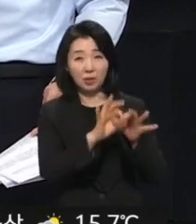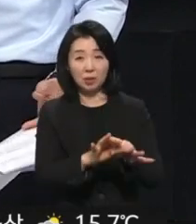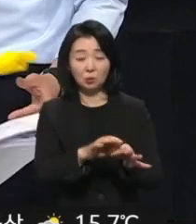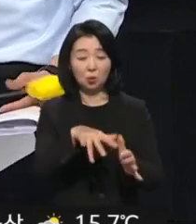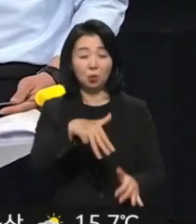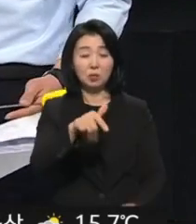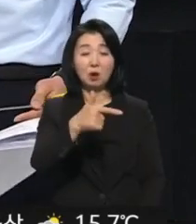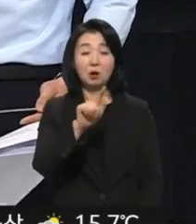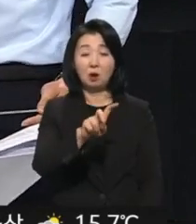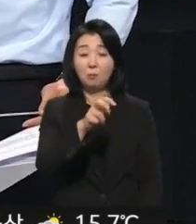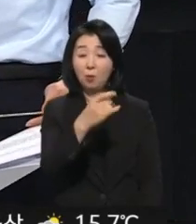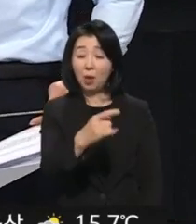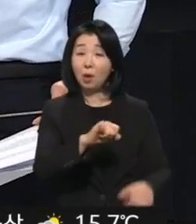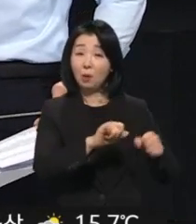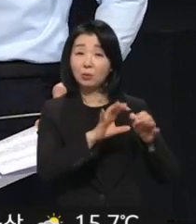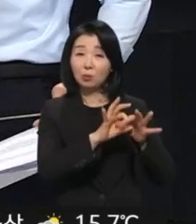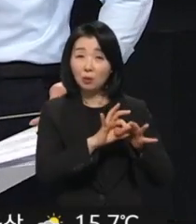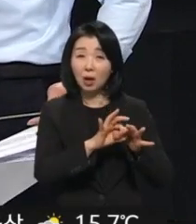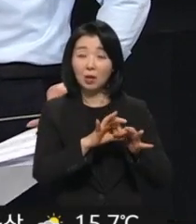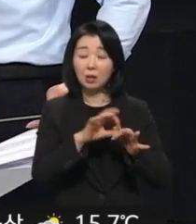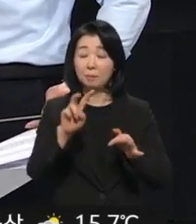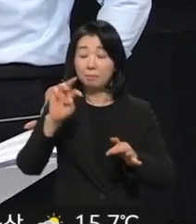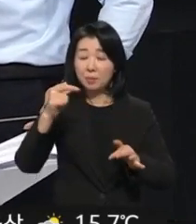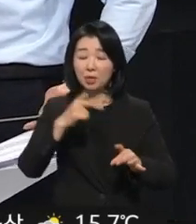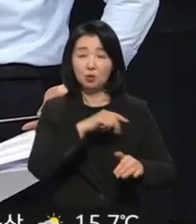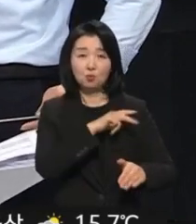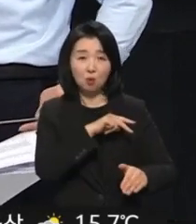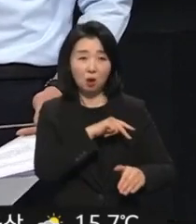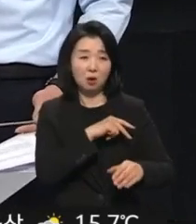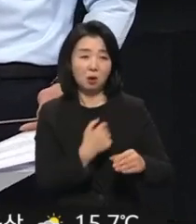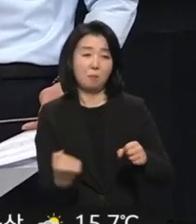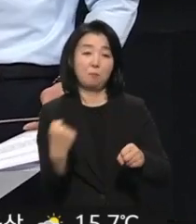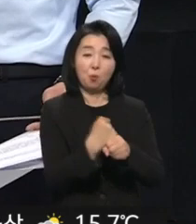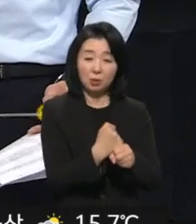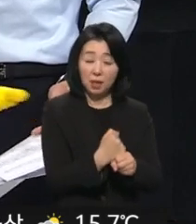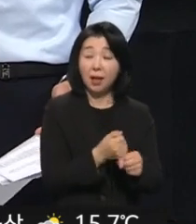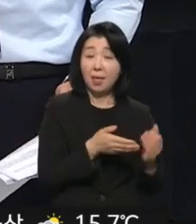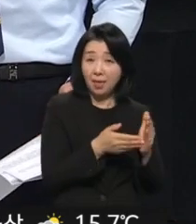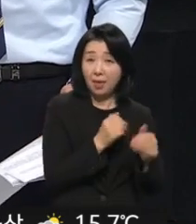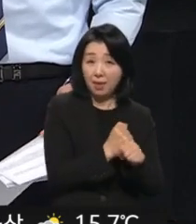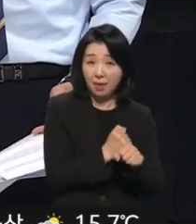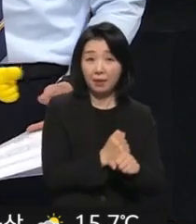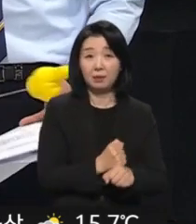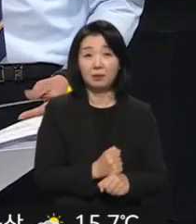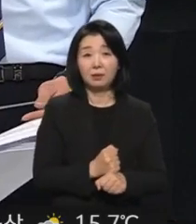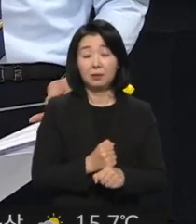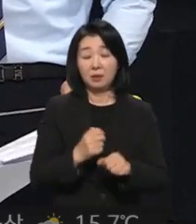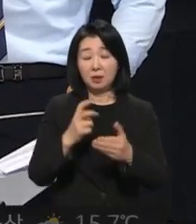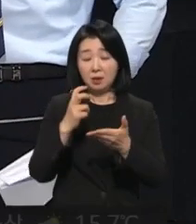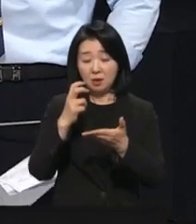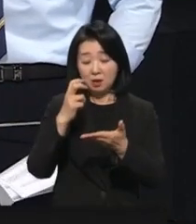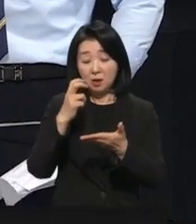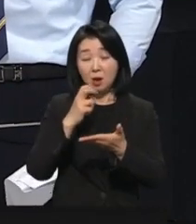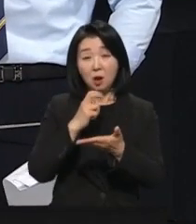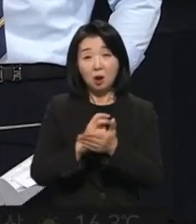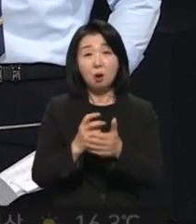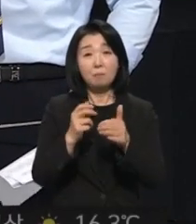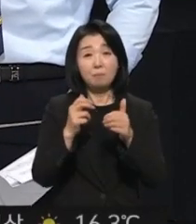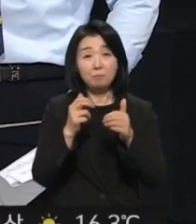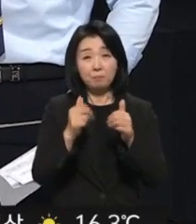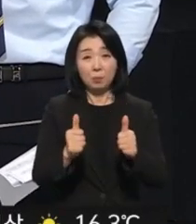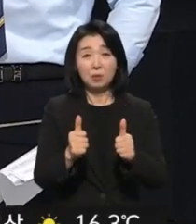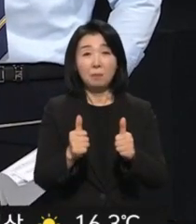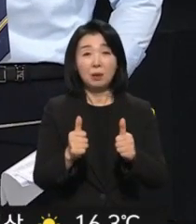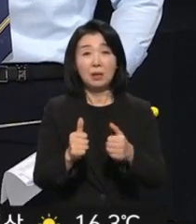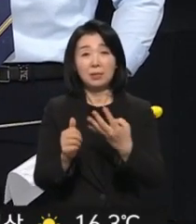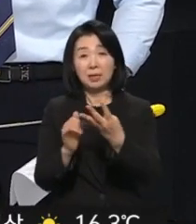의원들을 중심으로 민 의원의 복당 절차를 진행해야 한다는 목소리가 나오고 있는데요. 나머지 헌법재판관 4명의 소수 의견에 방점을